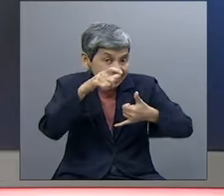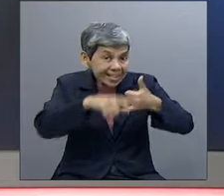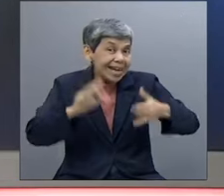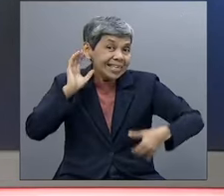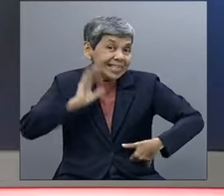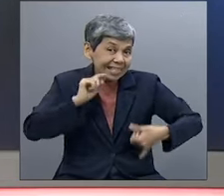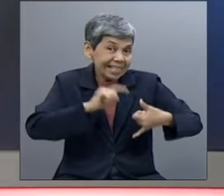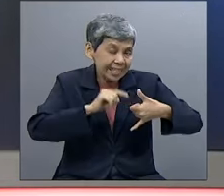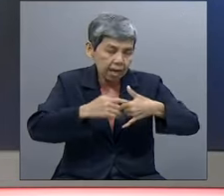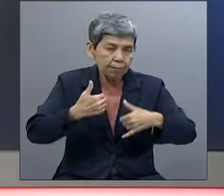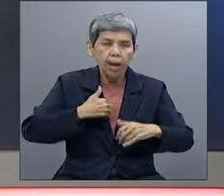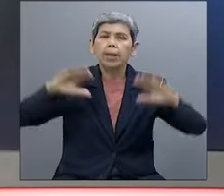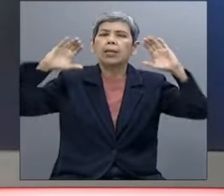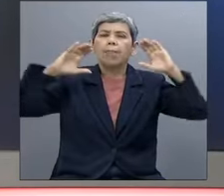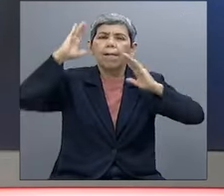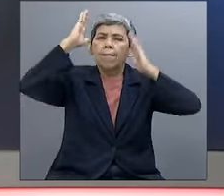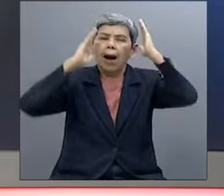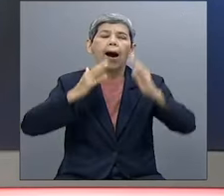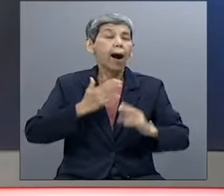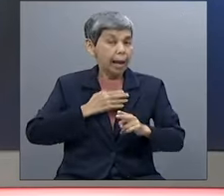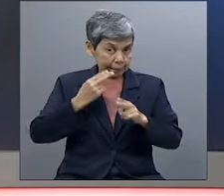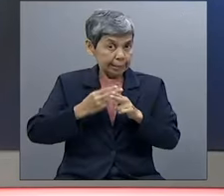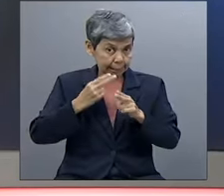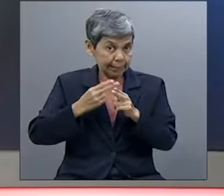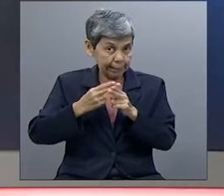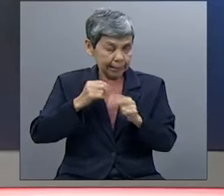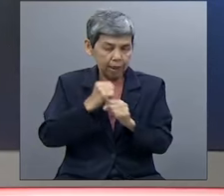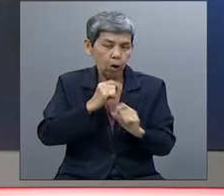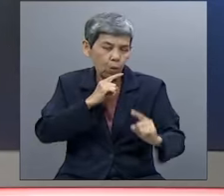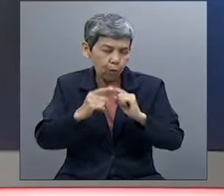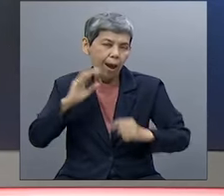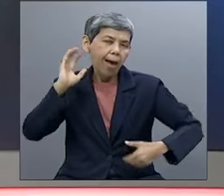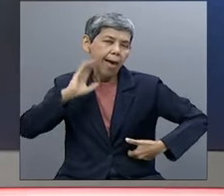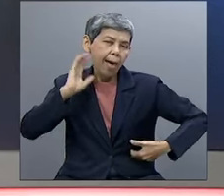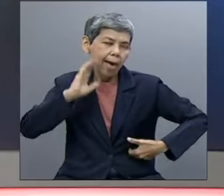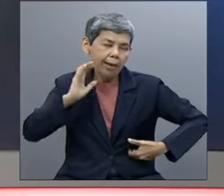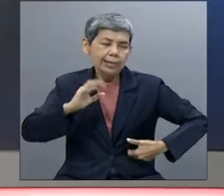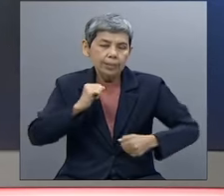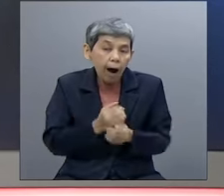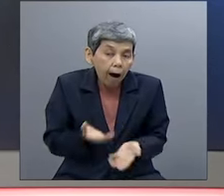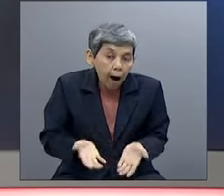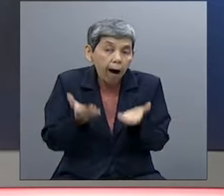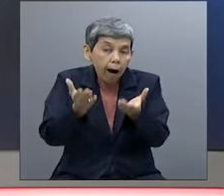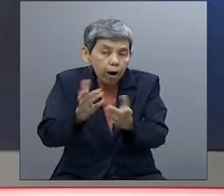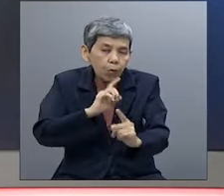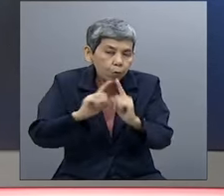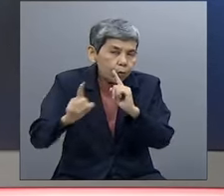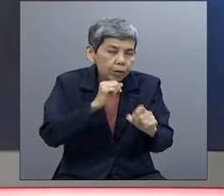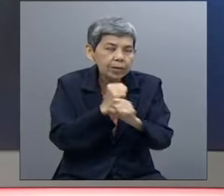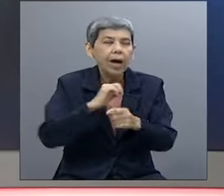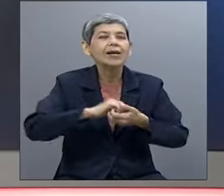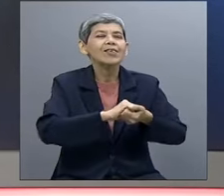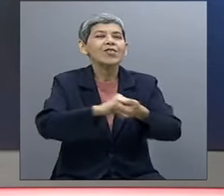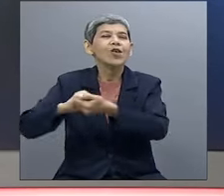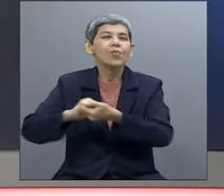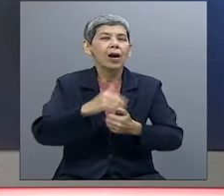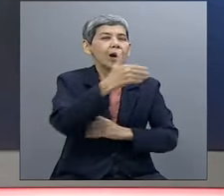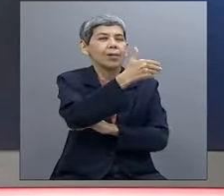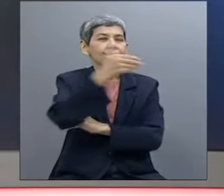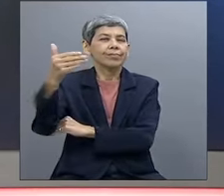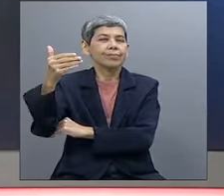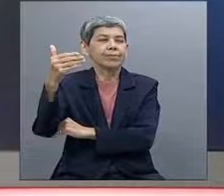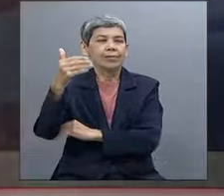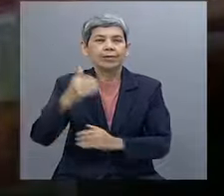ค่ะทำให้รัฐบาลมาเลเซียเสนอใช้ยุทธศาสตร์การทูตอุรังอุตังเป็นนโยบายใหม่ในการยกระดับความสัมพันธ์กับประเทศต่างๆทั่ว